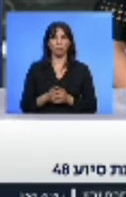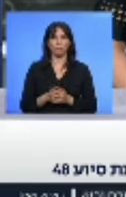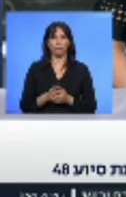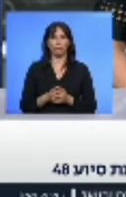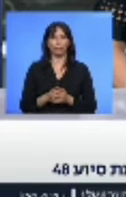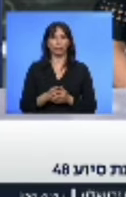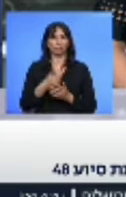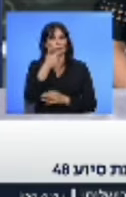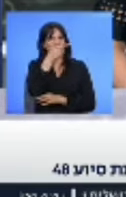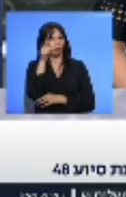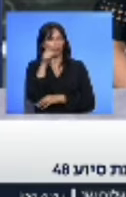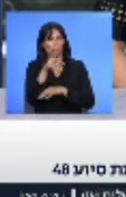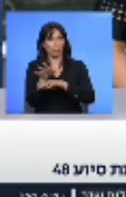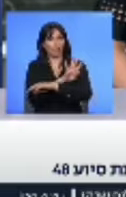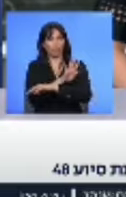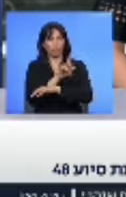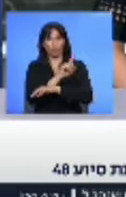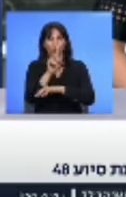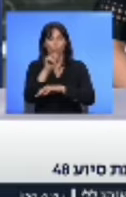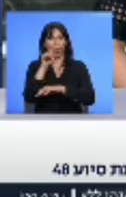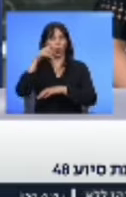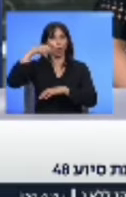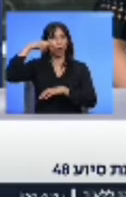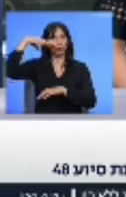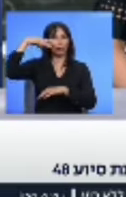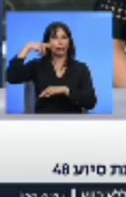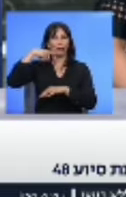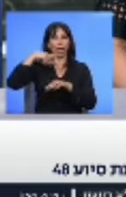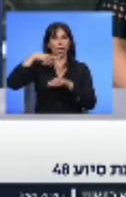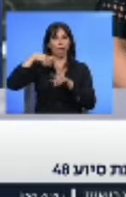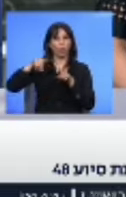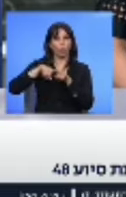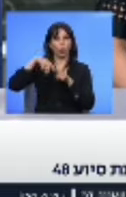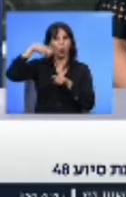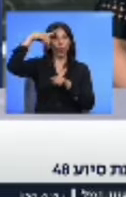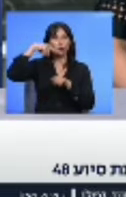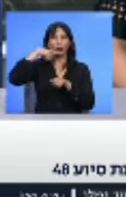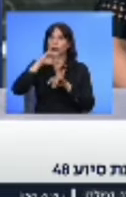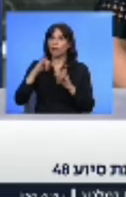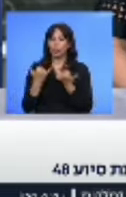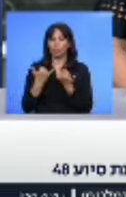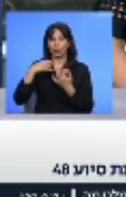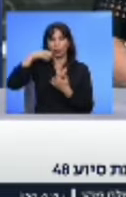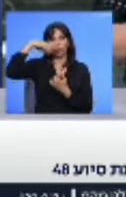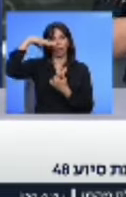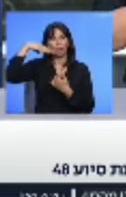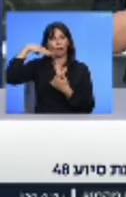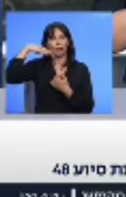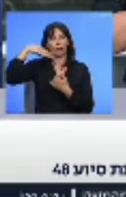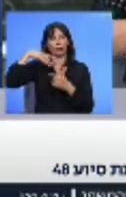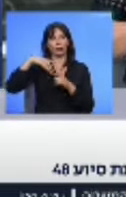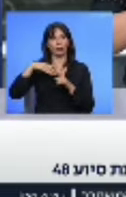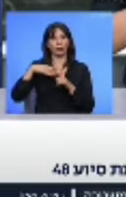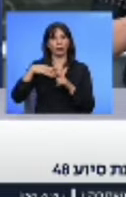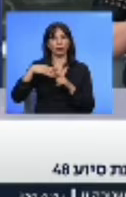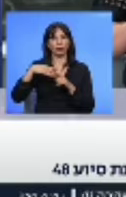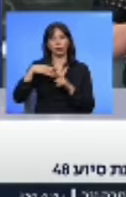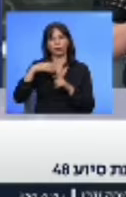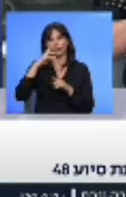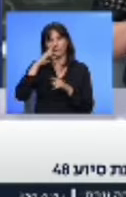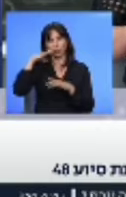שלא הדליקה נורות אדומים כבר עד לפני 3.5 שנים. הדליקה? הדליקה בקושי, וניסו לכבות אותה